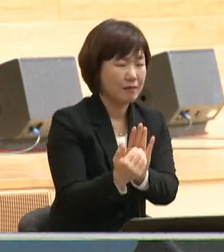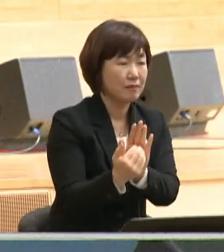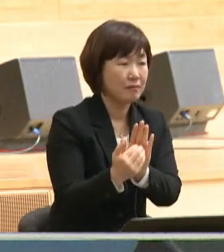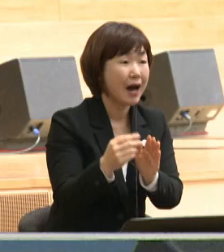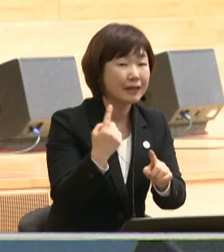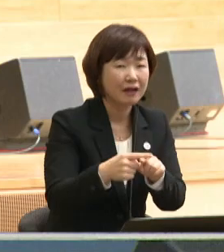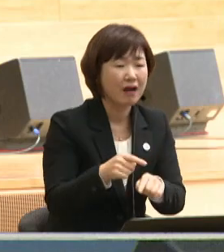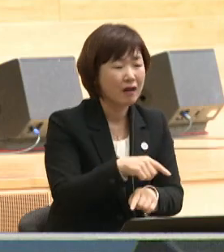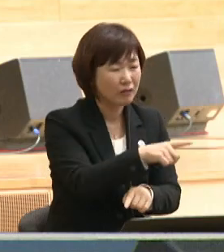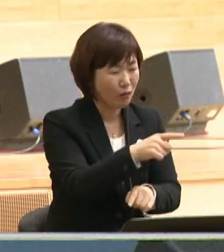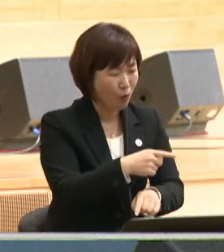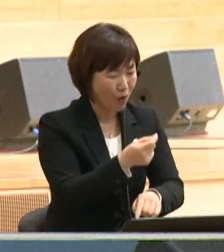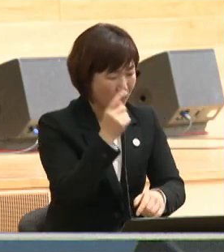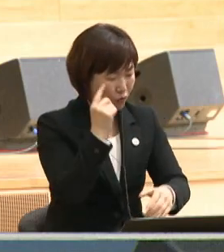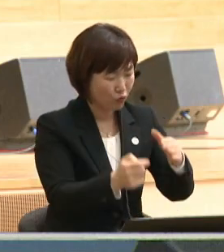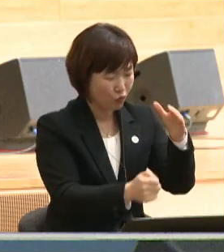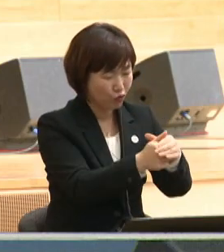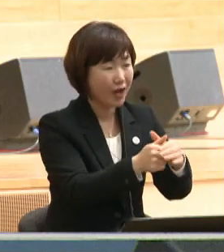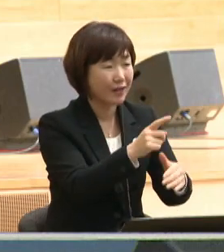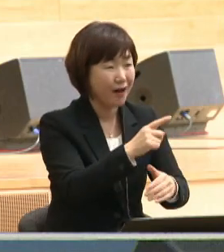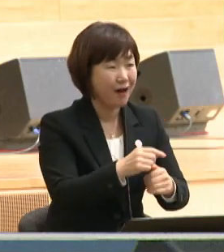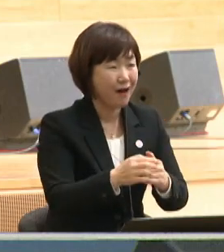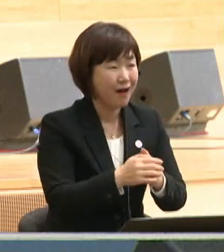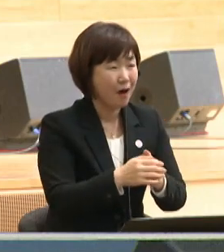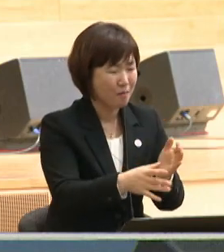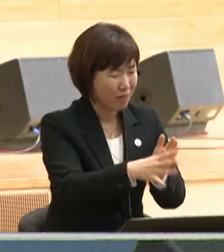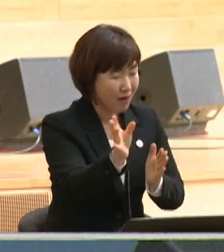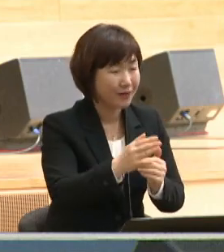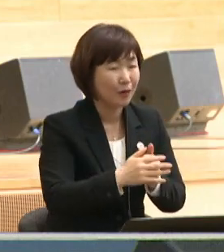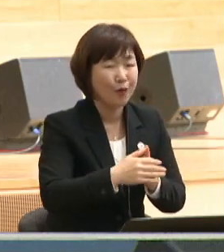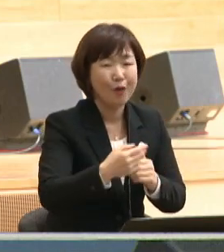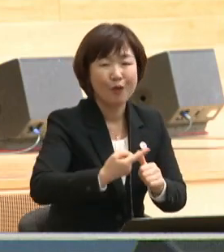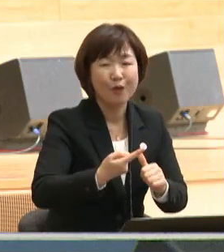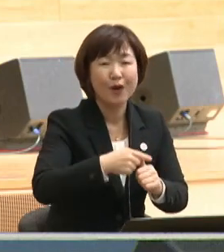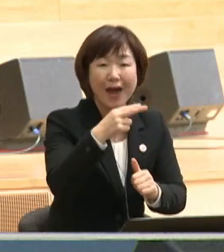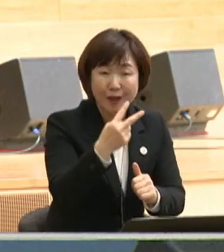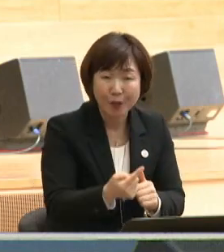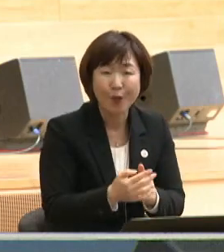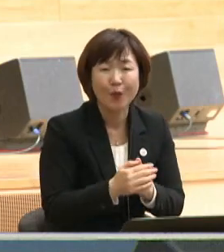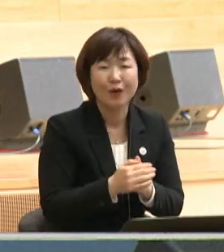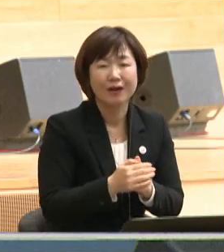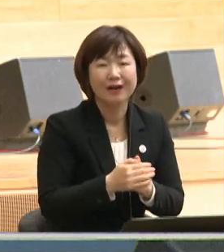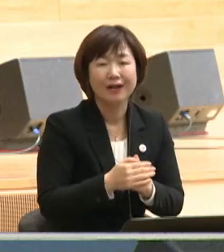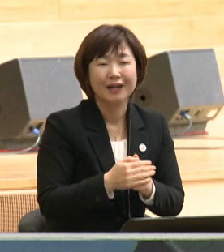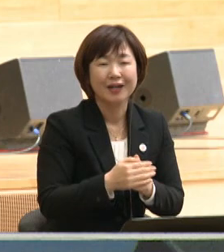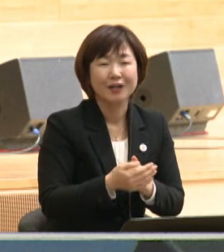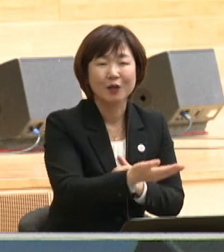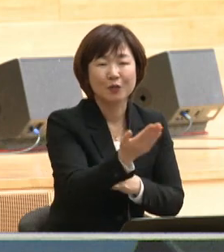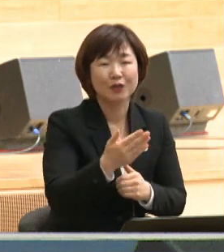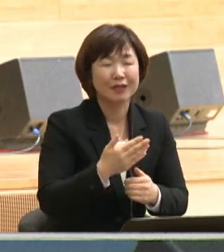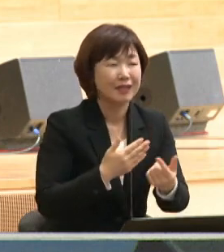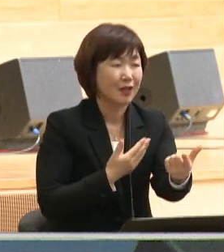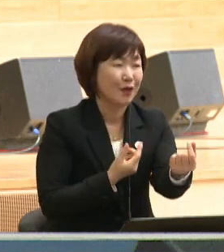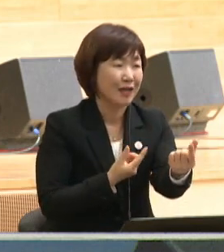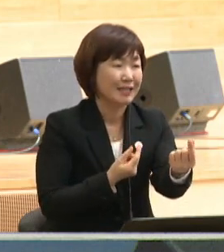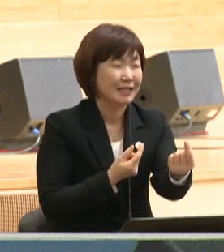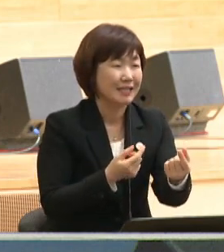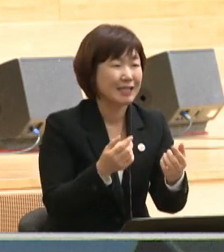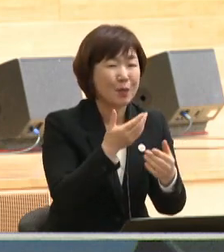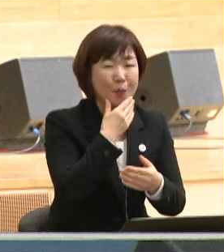넌 왜 이렇게 유별나게 크냐라는 이야기를 듣는다 할지라도 여러분 정말로 그리스도와 함께이 복음과 함께 기꺼이